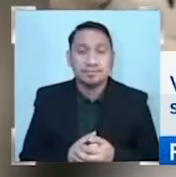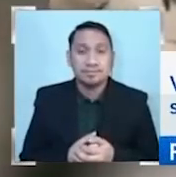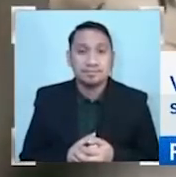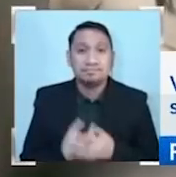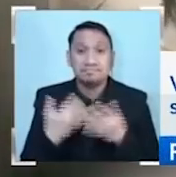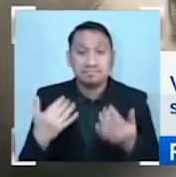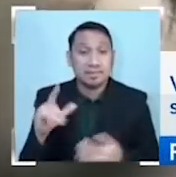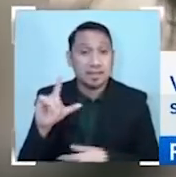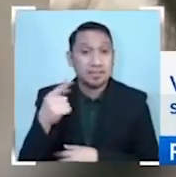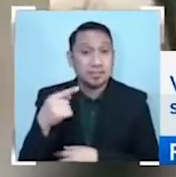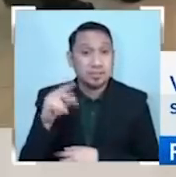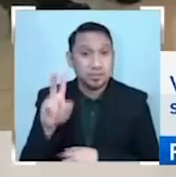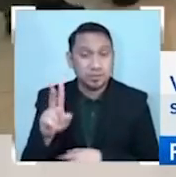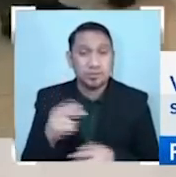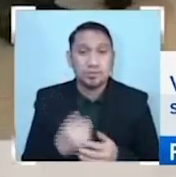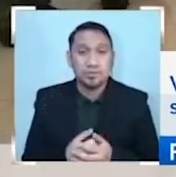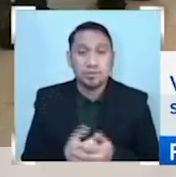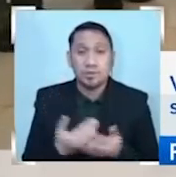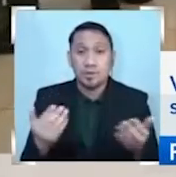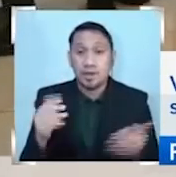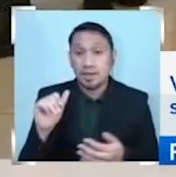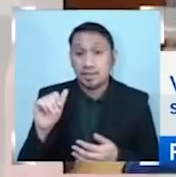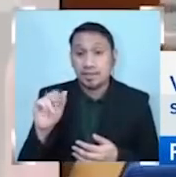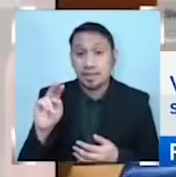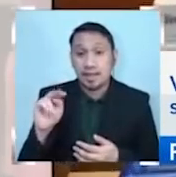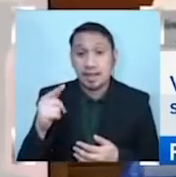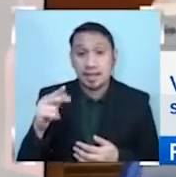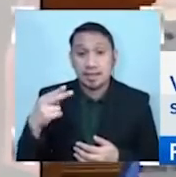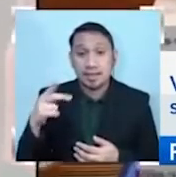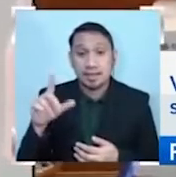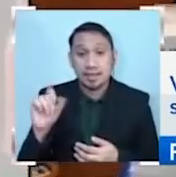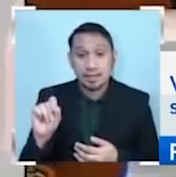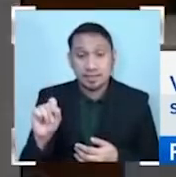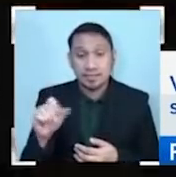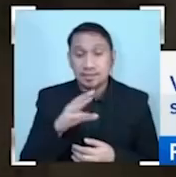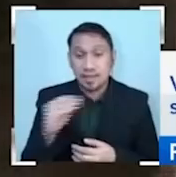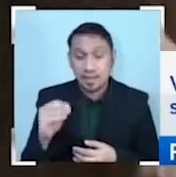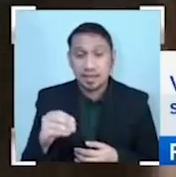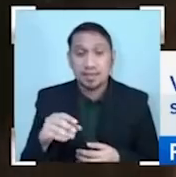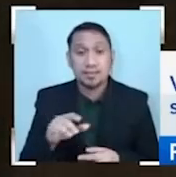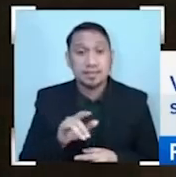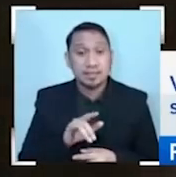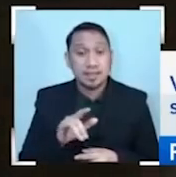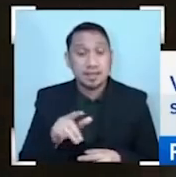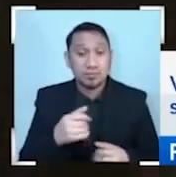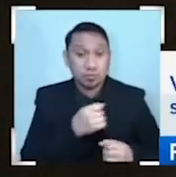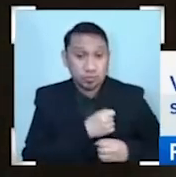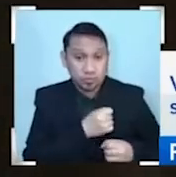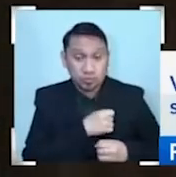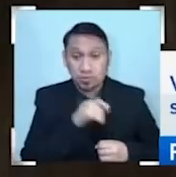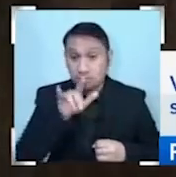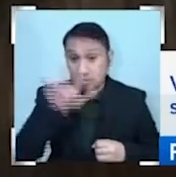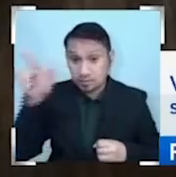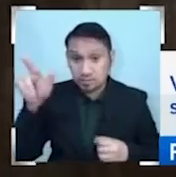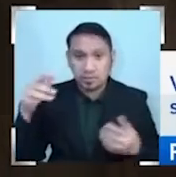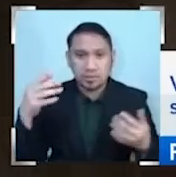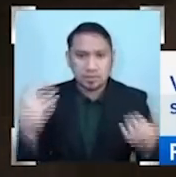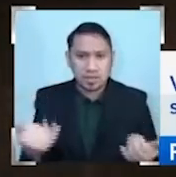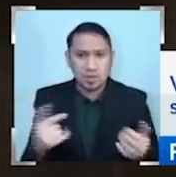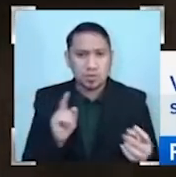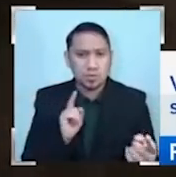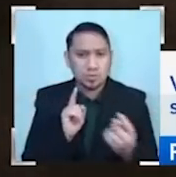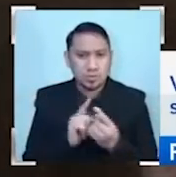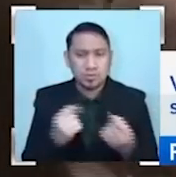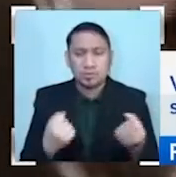LGU ng Angeles City. At sa mga taga Philippine Air Force sa Clark, nagipagkita rin siya sa mga taga-suporta